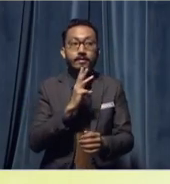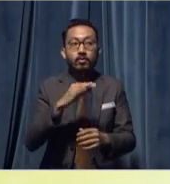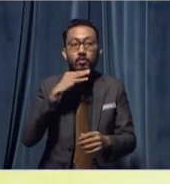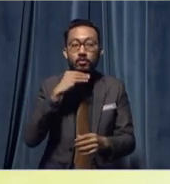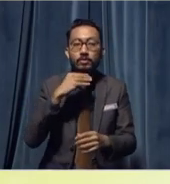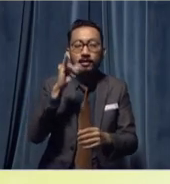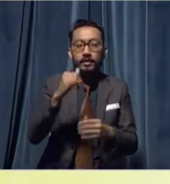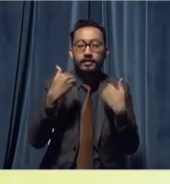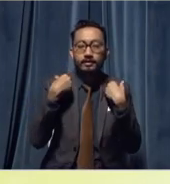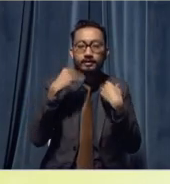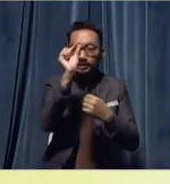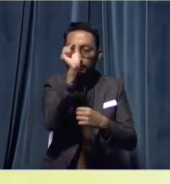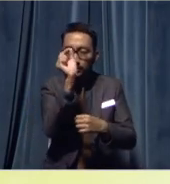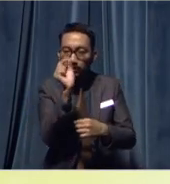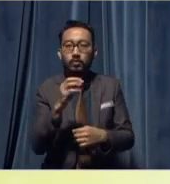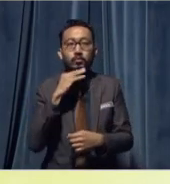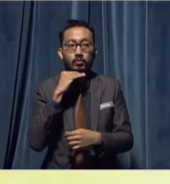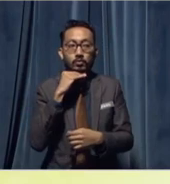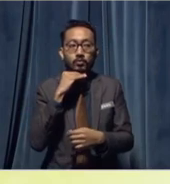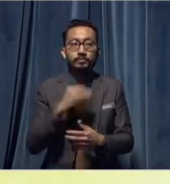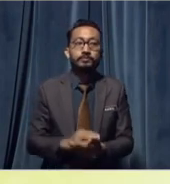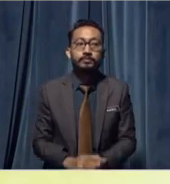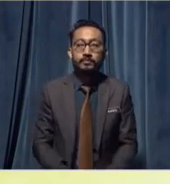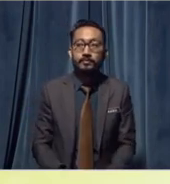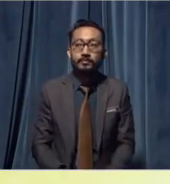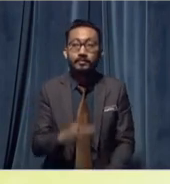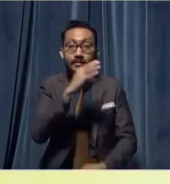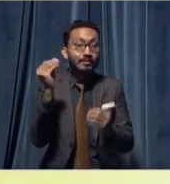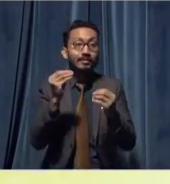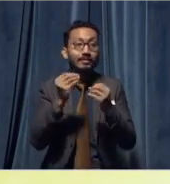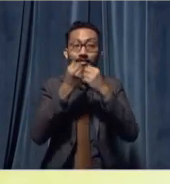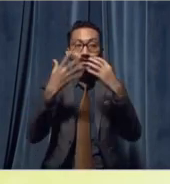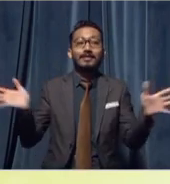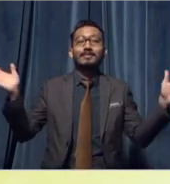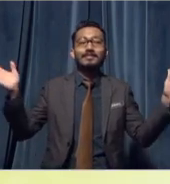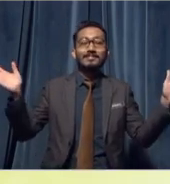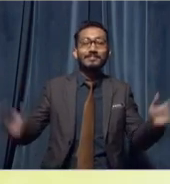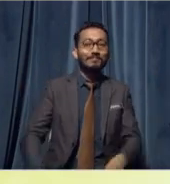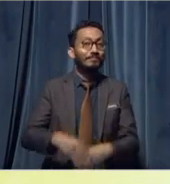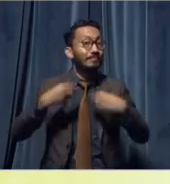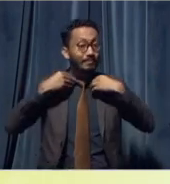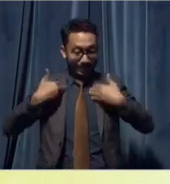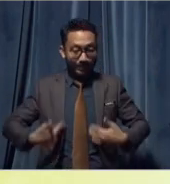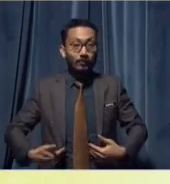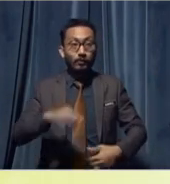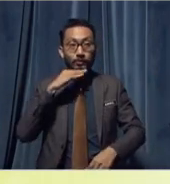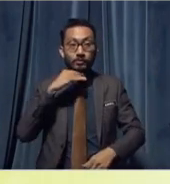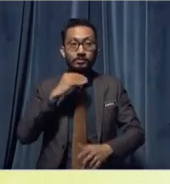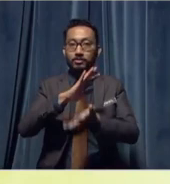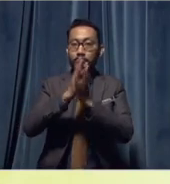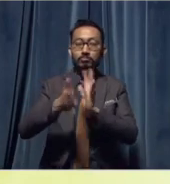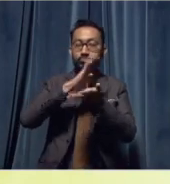pakaian yang kotor tadi akan jadi bersih. Wah, dah boleh sidai dah semua pakaian yang